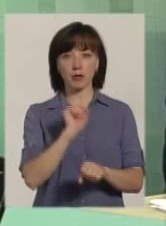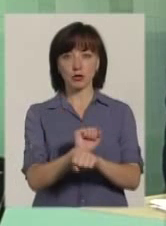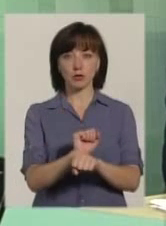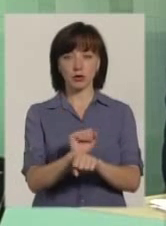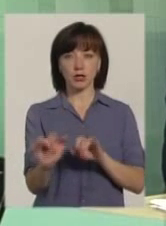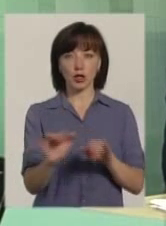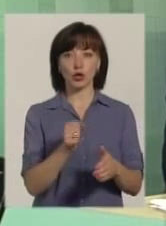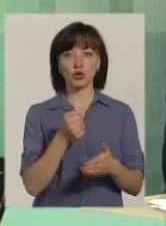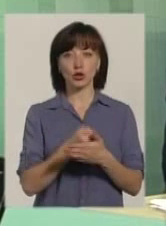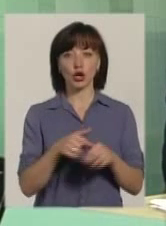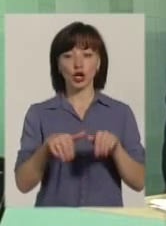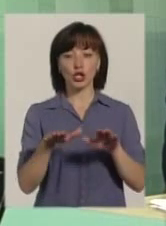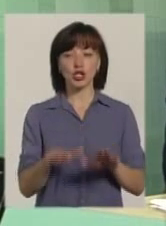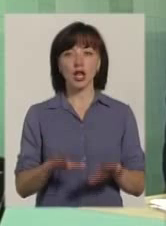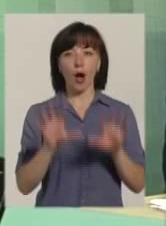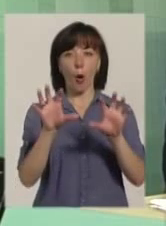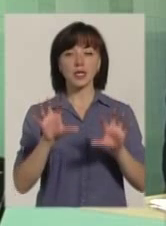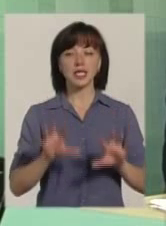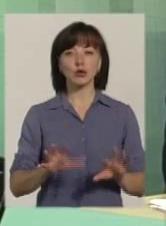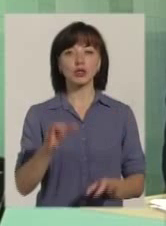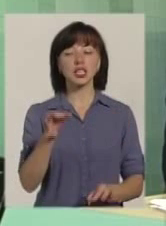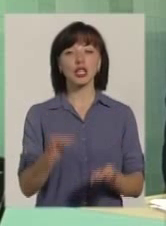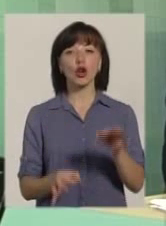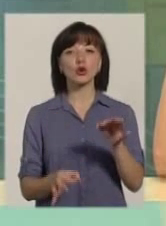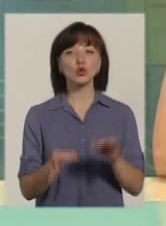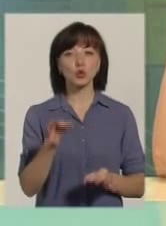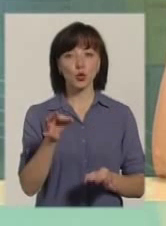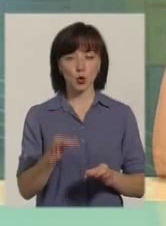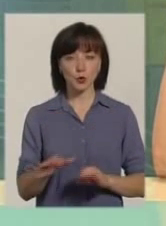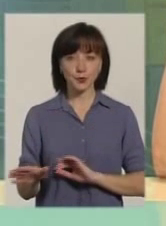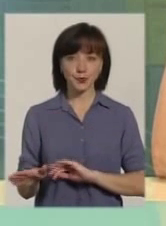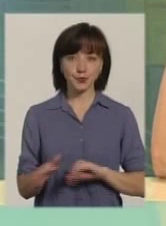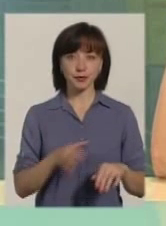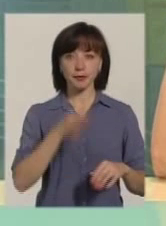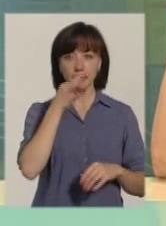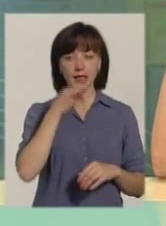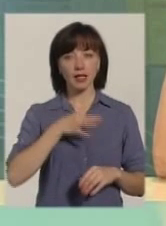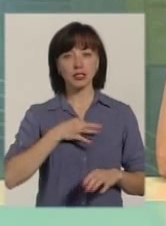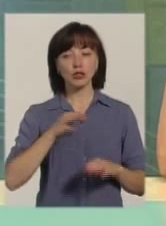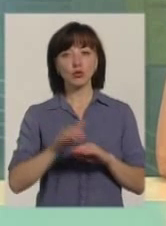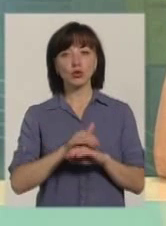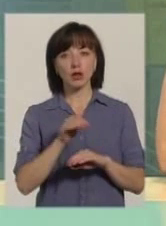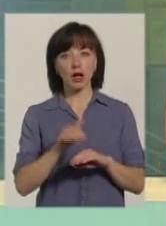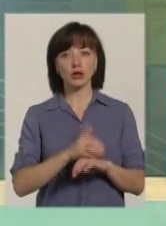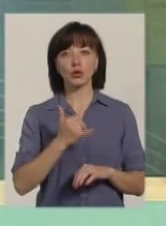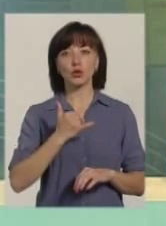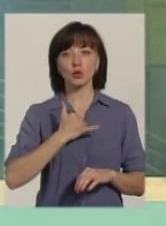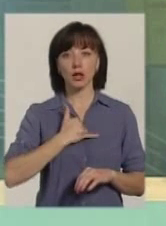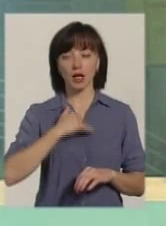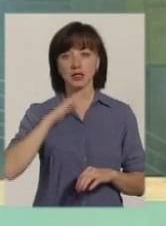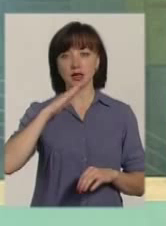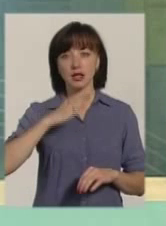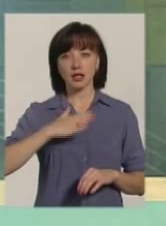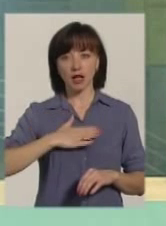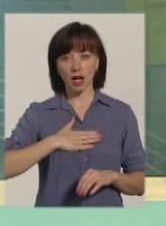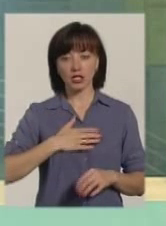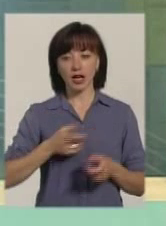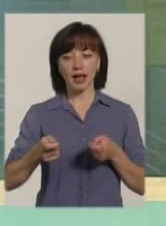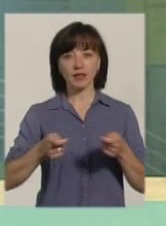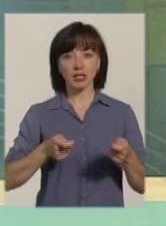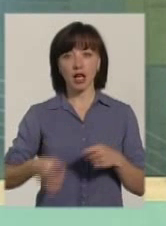рішення Конституційного суду. Скажіть, будь ласка, в нас наші керівники